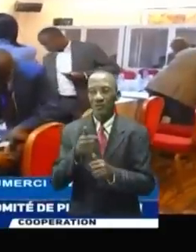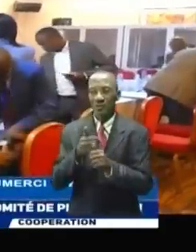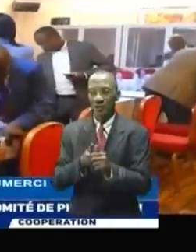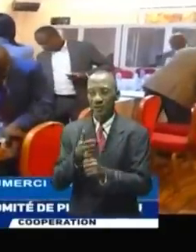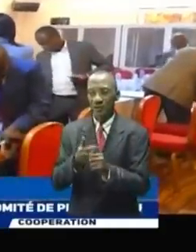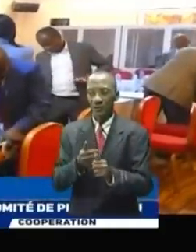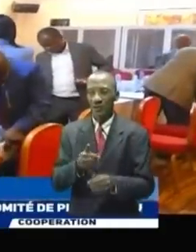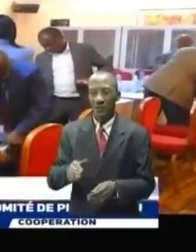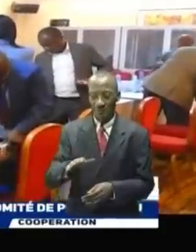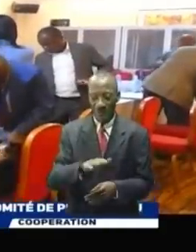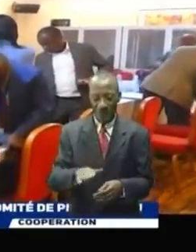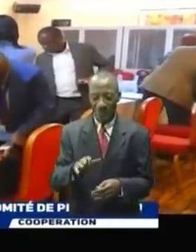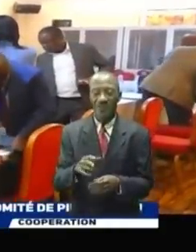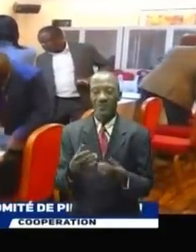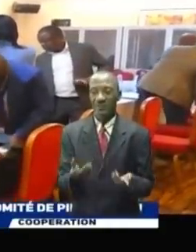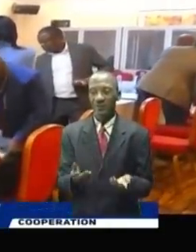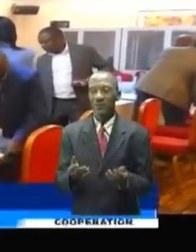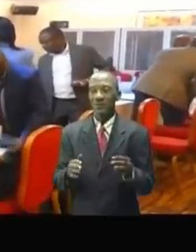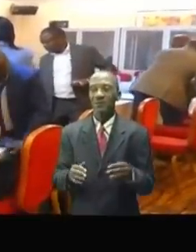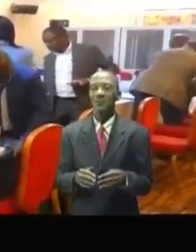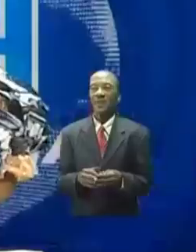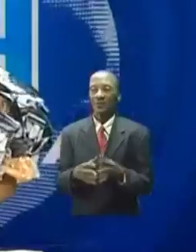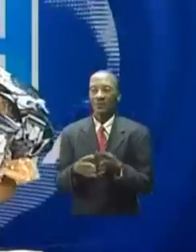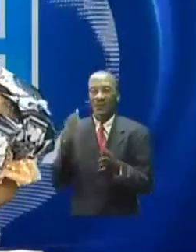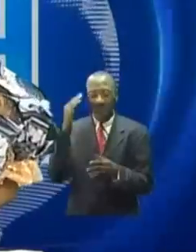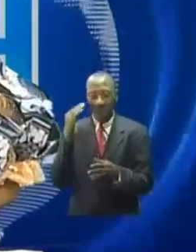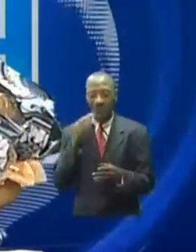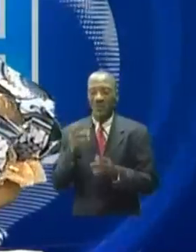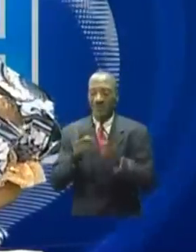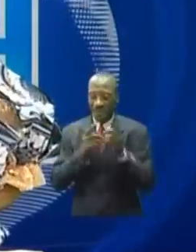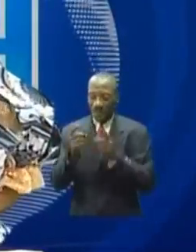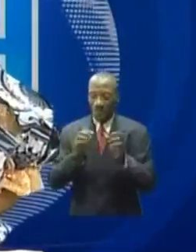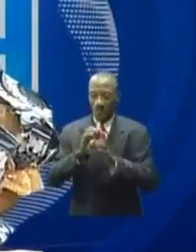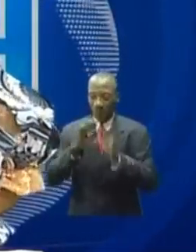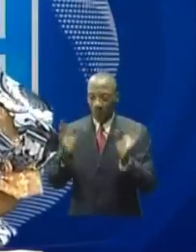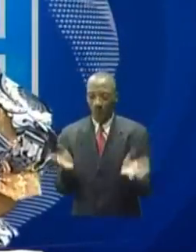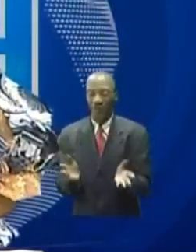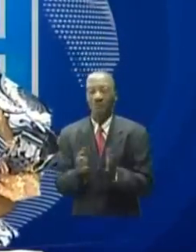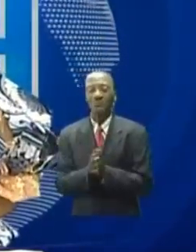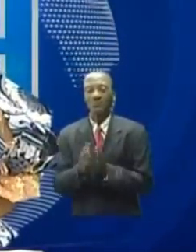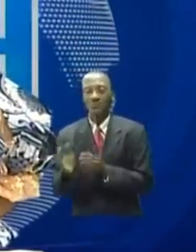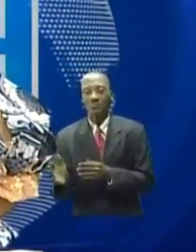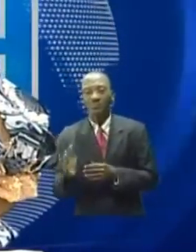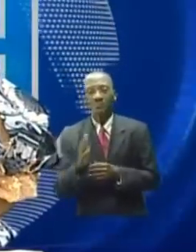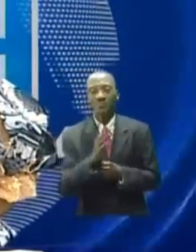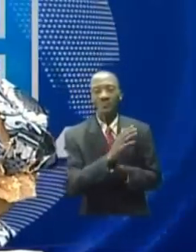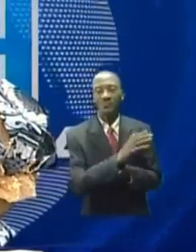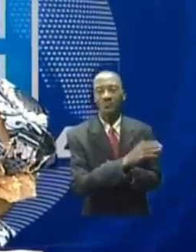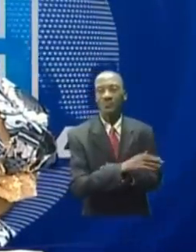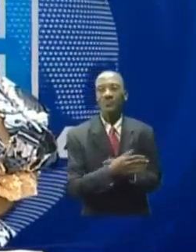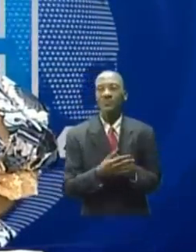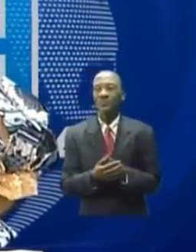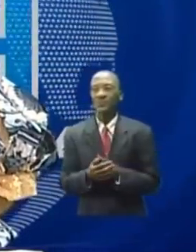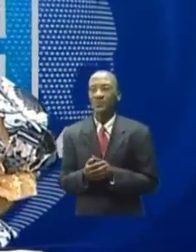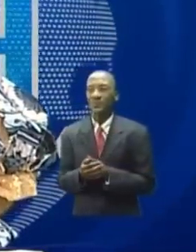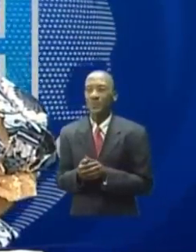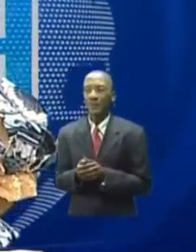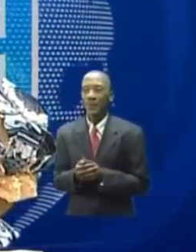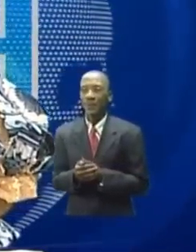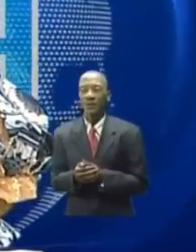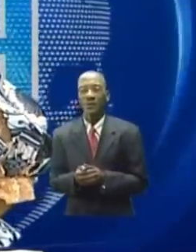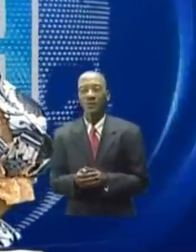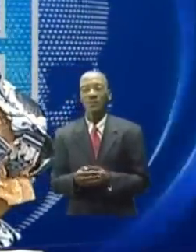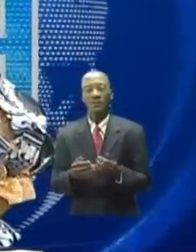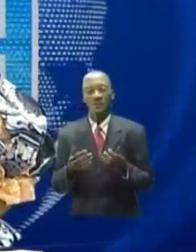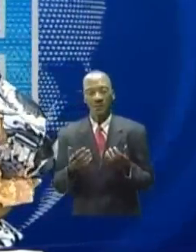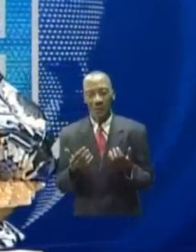le ministre d'État congolais en charge du budget. Les rideaux sont tombés aujourd'hui à New York aux États-Unis sur la 16e conférence des